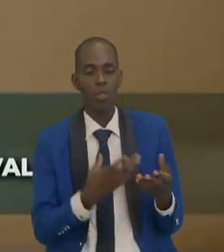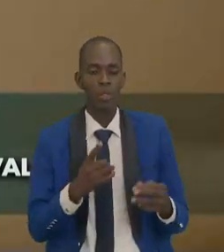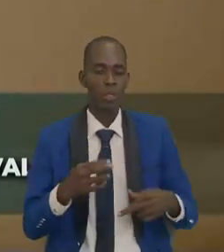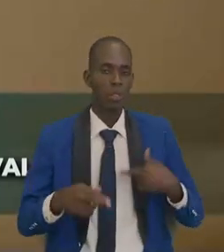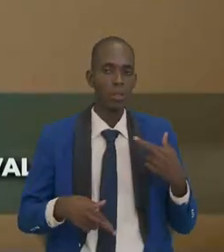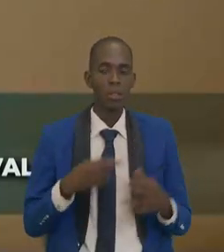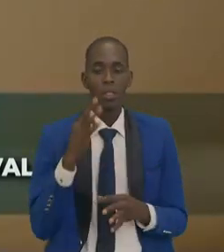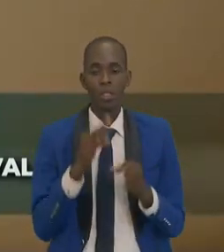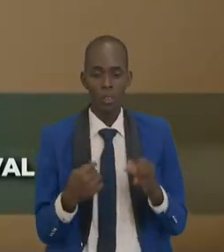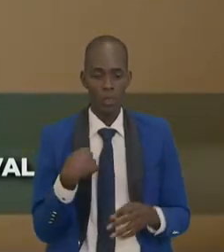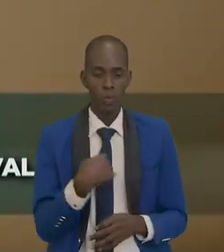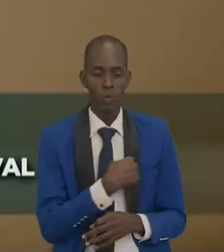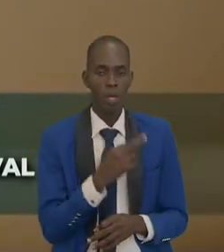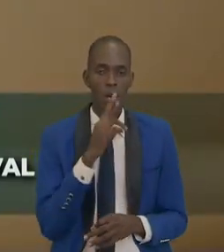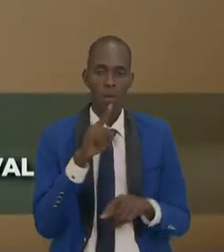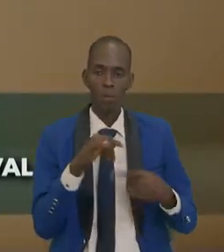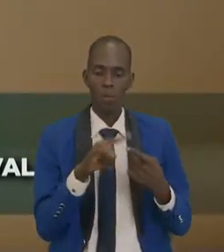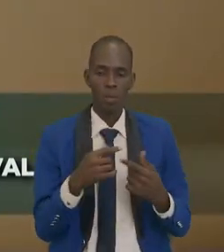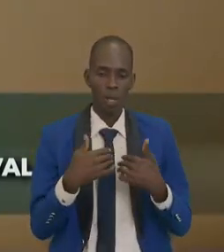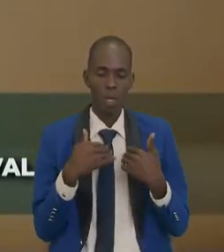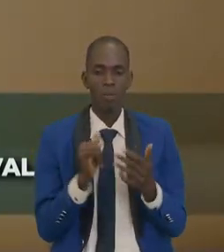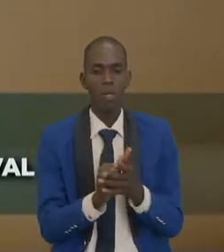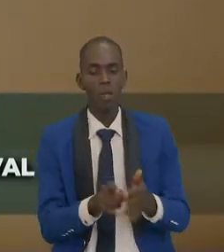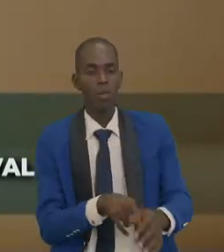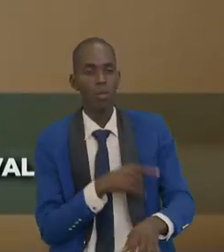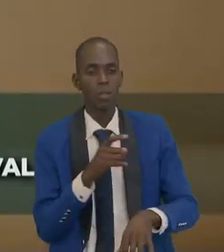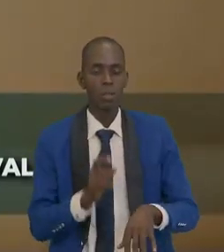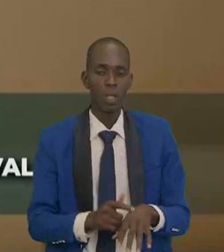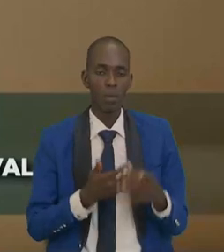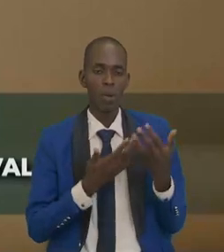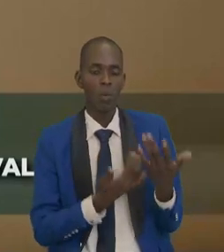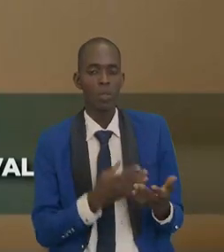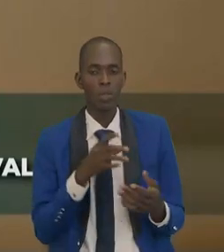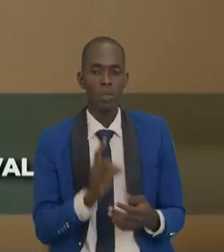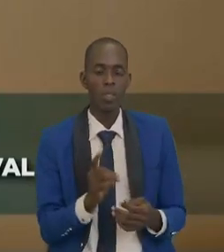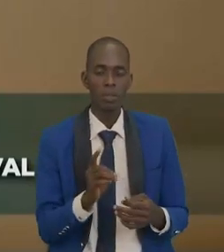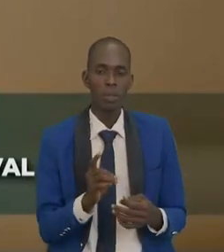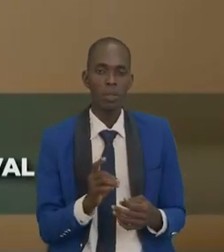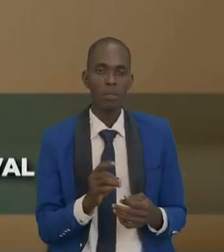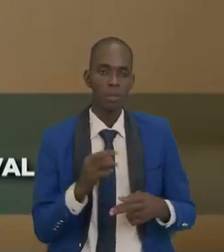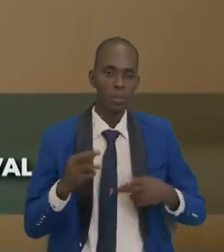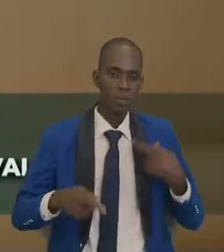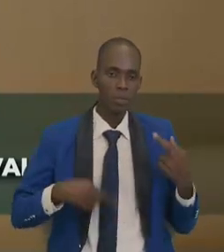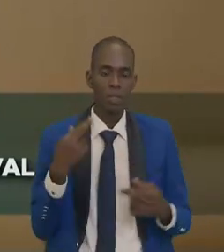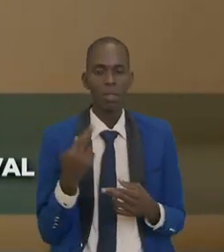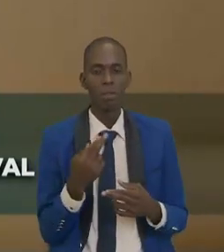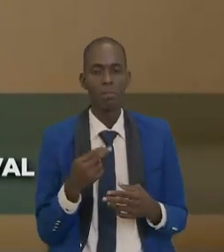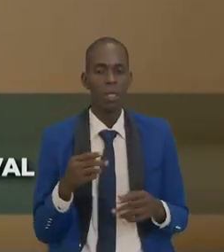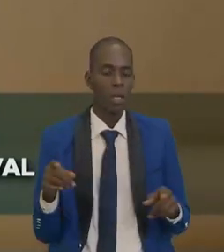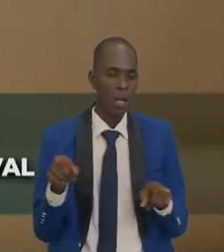longtemps attendu, si tu veux avoir ce réveil longtemps attendu, premièrement, de façon